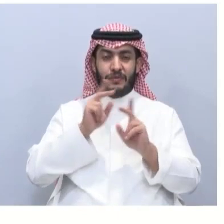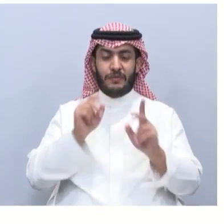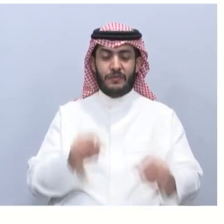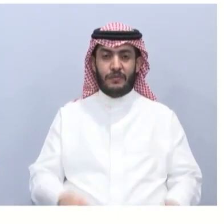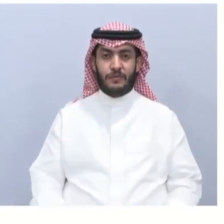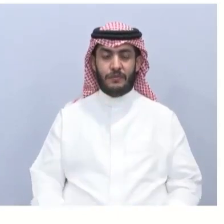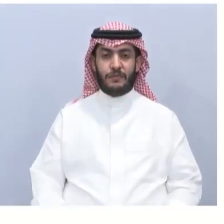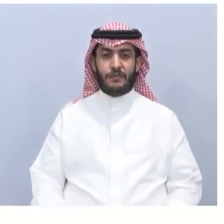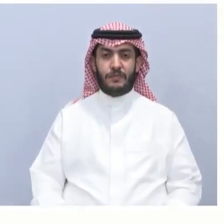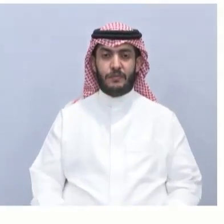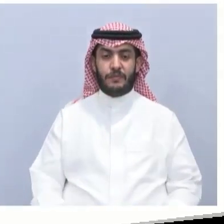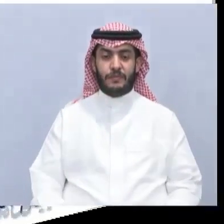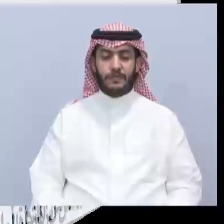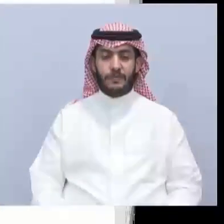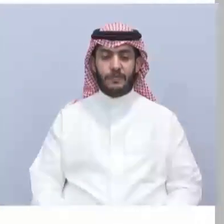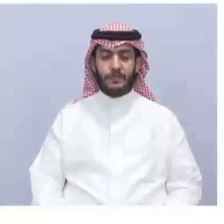الصدقه